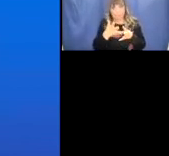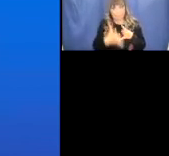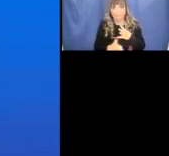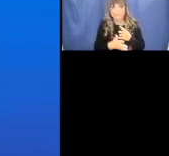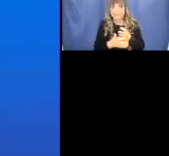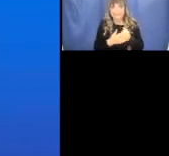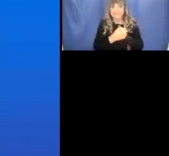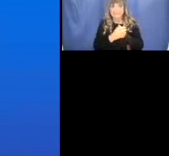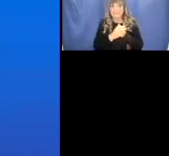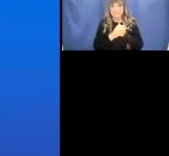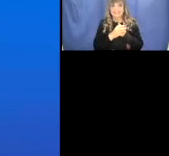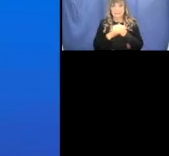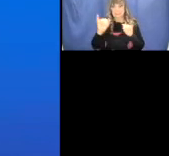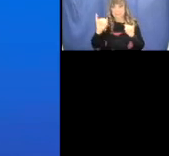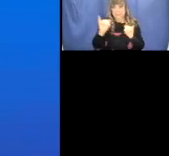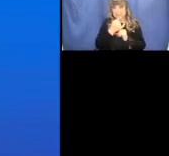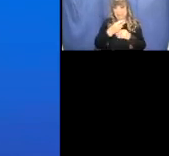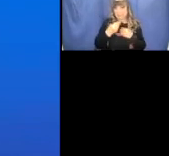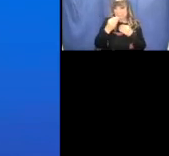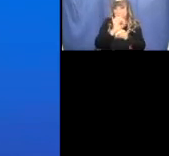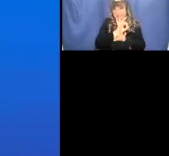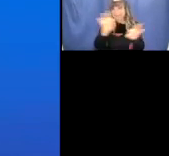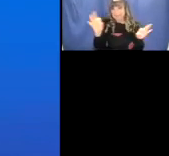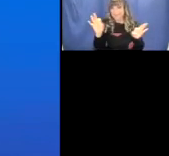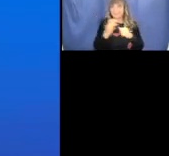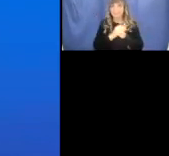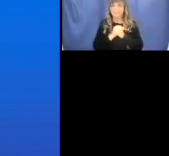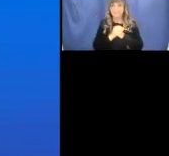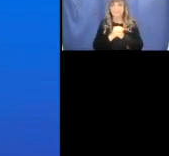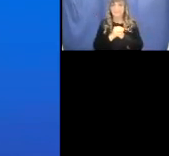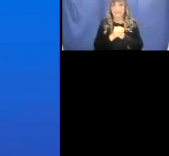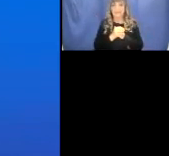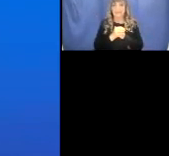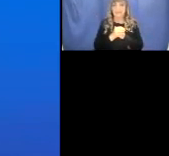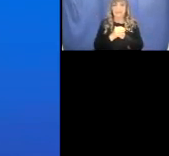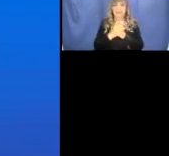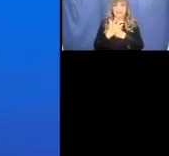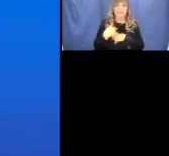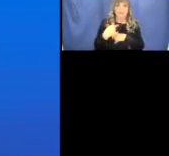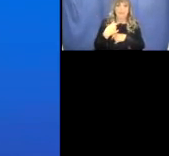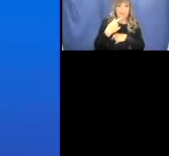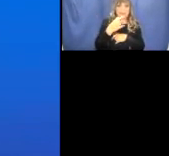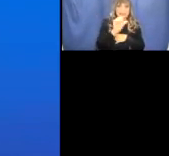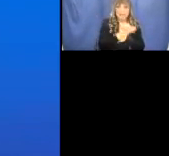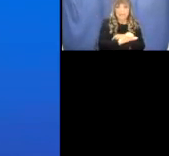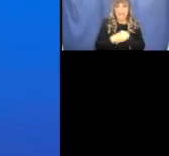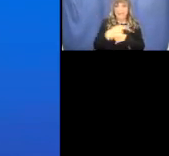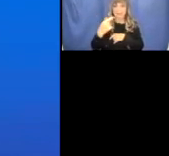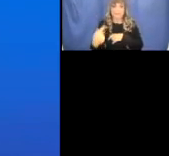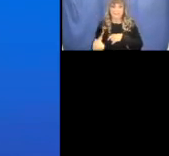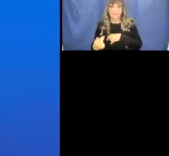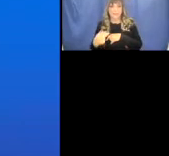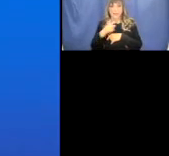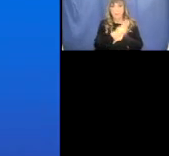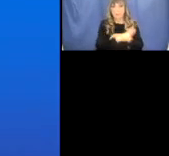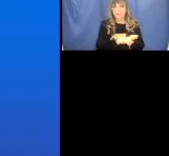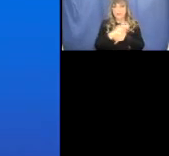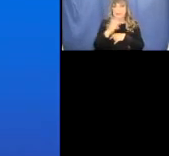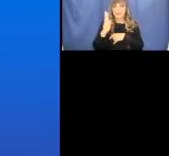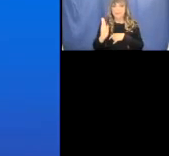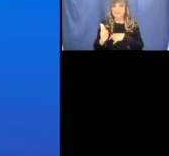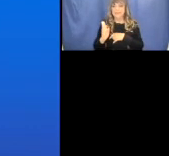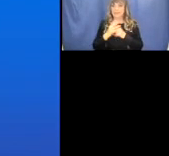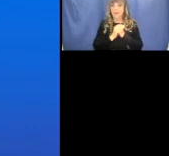nel dettaglio abbiamo scaleno ed entra pezzo ieri non boeri bisfenolo di eccetera